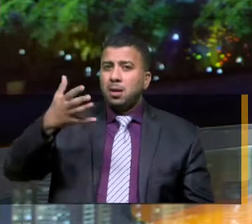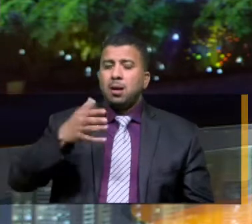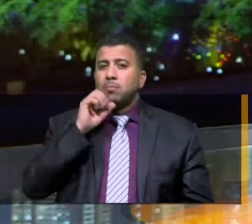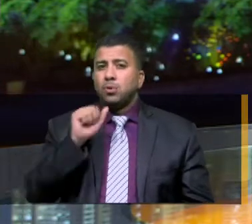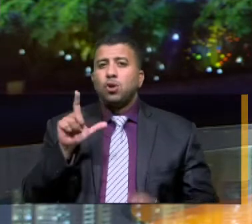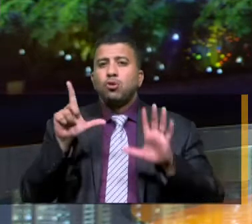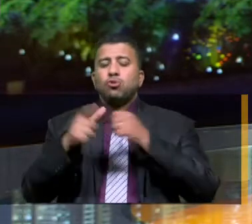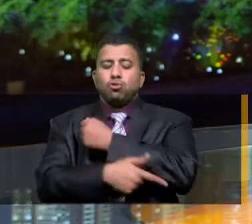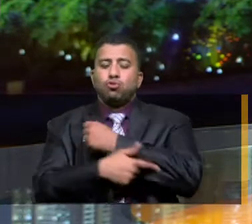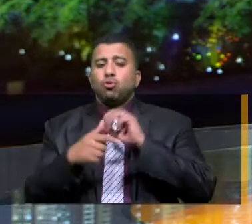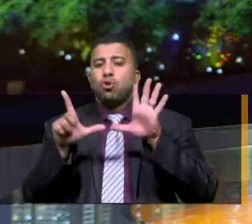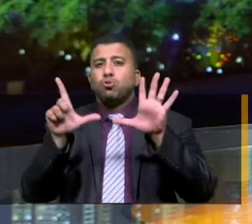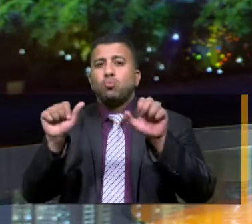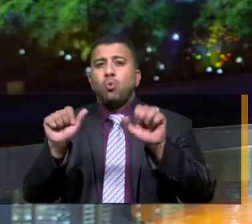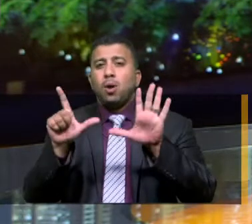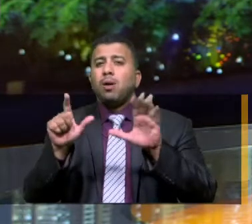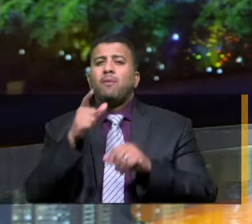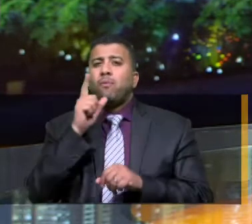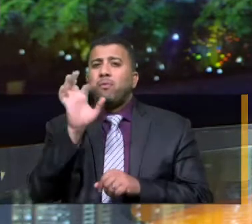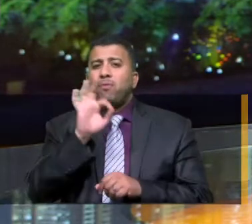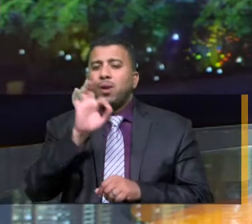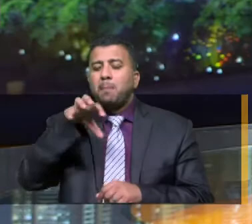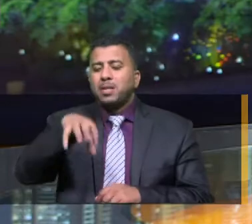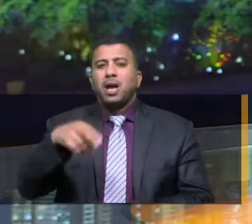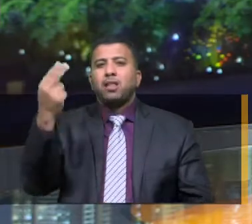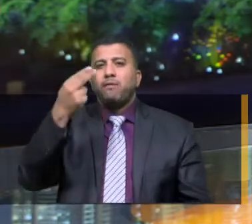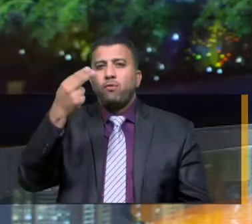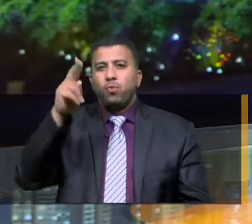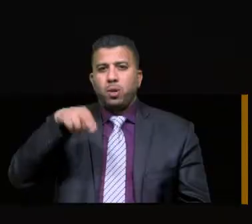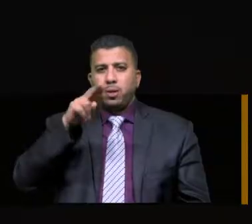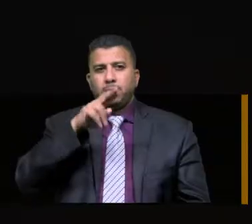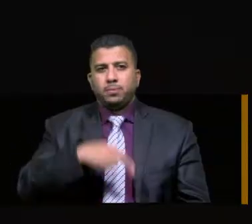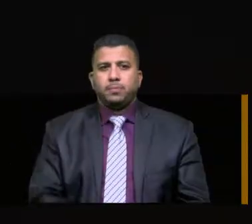تستمر لمدة أسبوع بمقر الجمعية في منطقة الفنون.